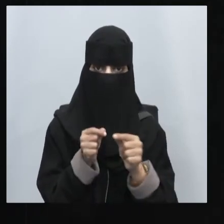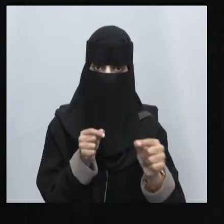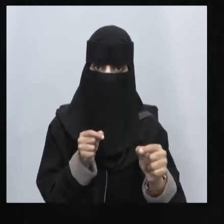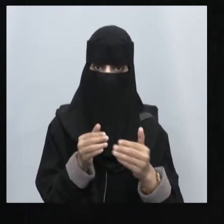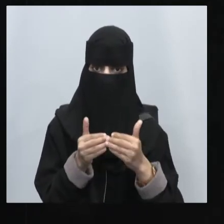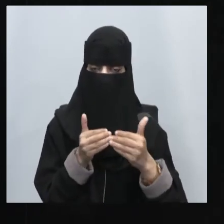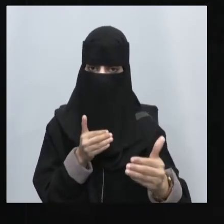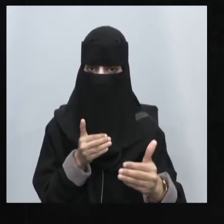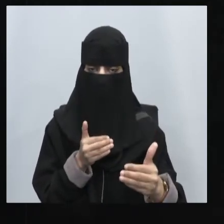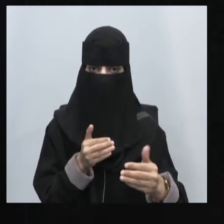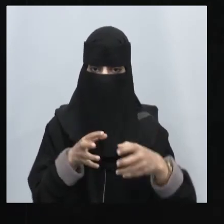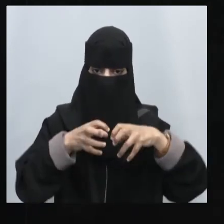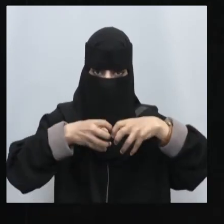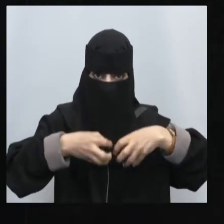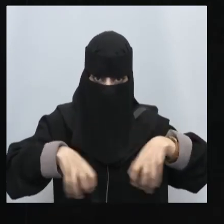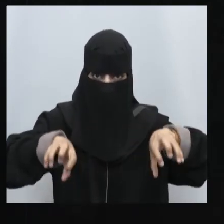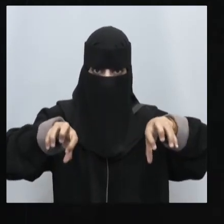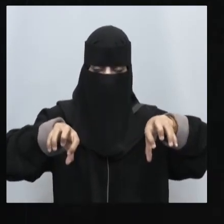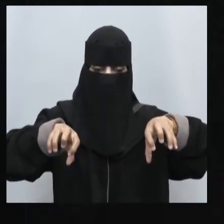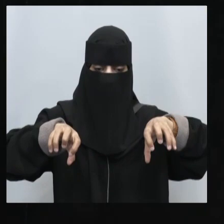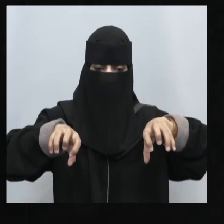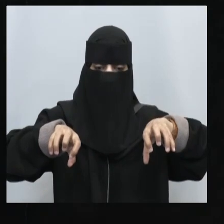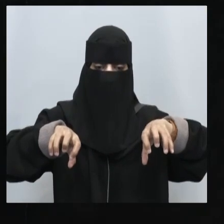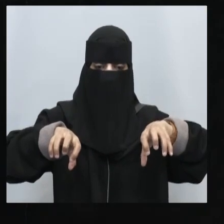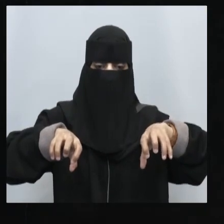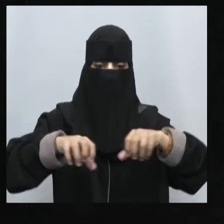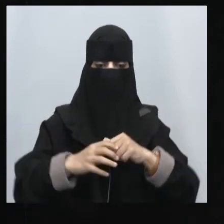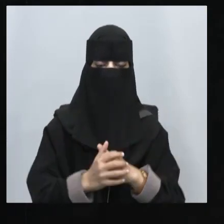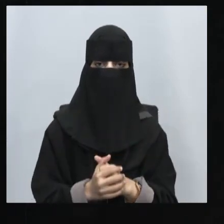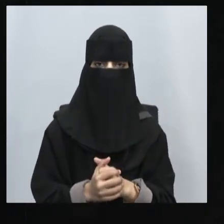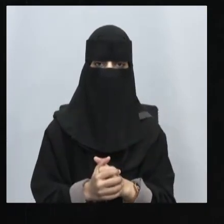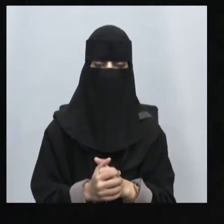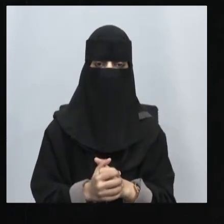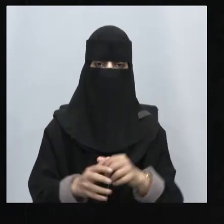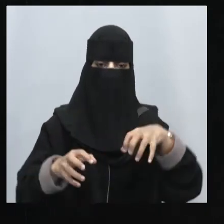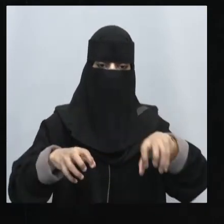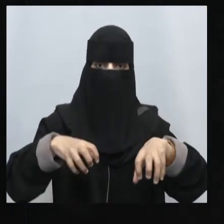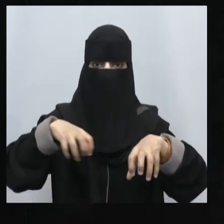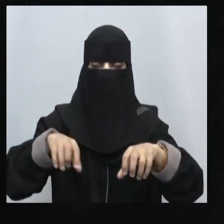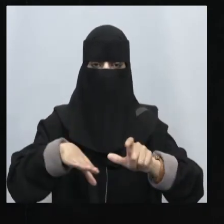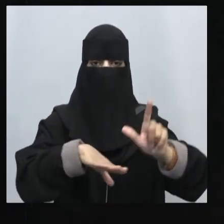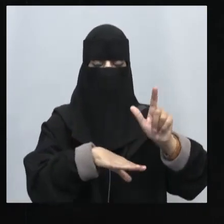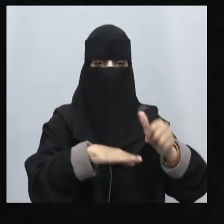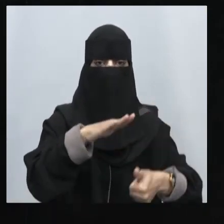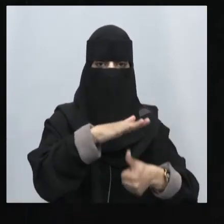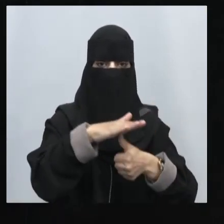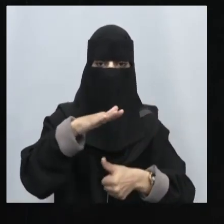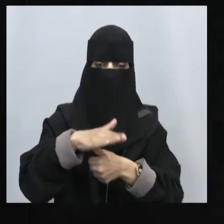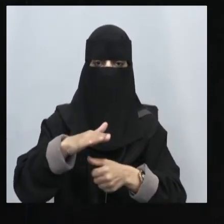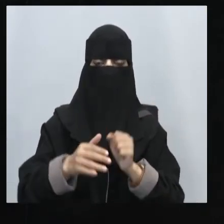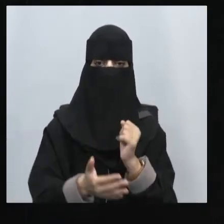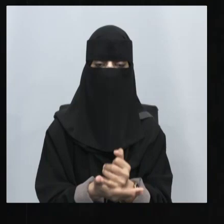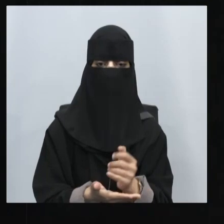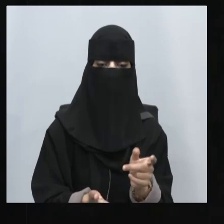زمنيه طويله فانقسم التاريخ العباسي طلابي وطالبات فيها الى عصرين اساسيين نتعرف